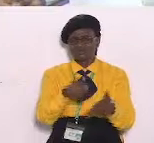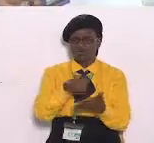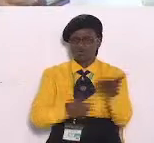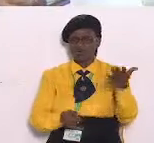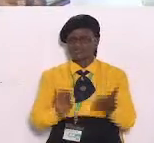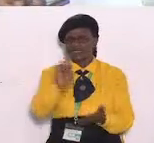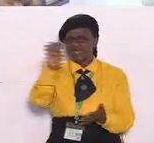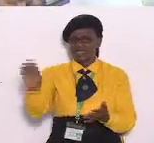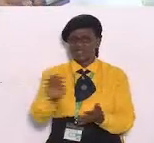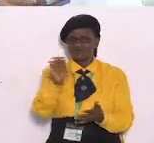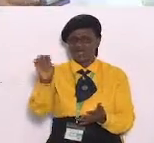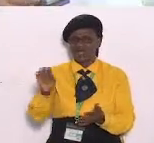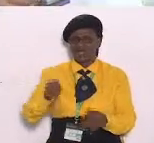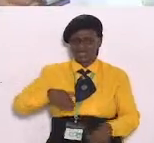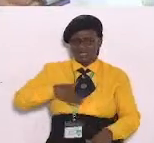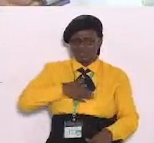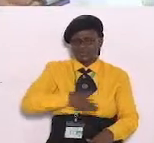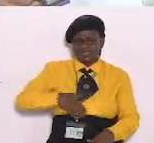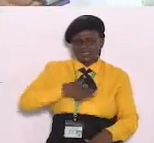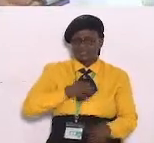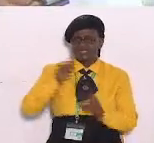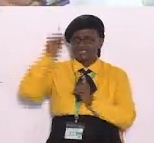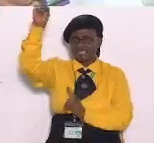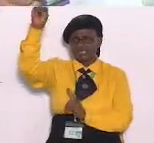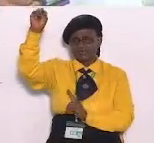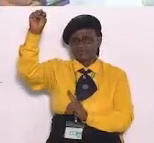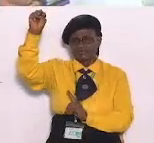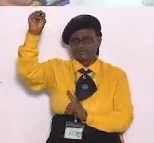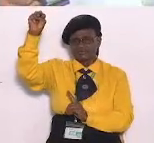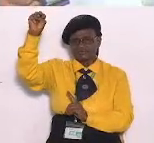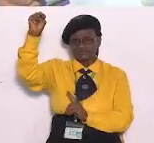originale il fait ce qu'il le